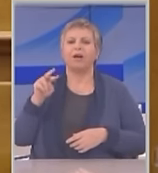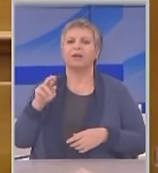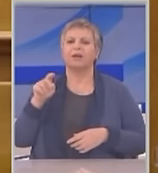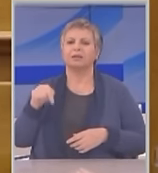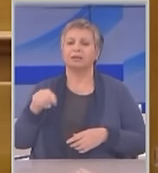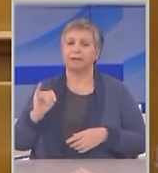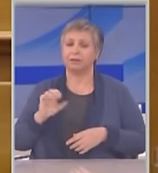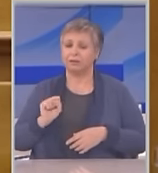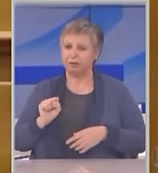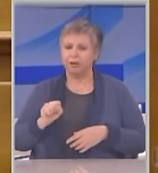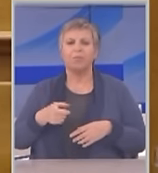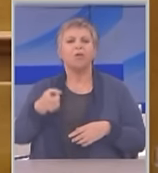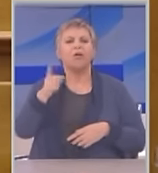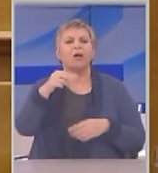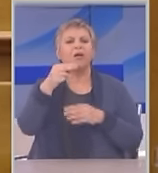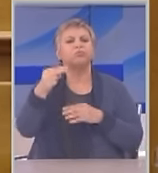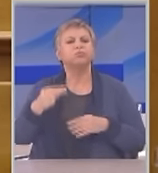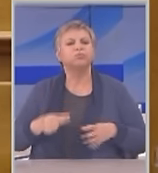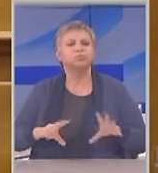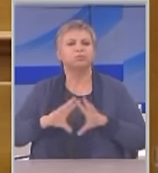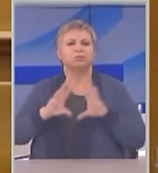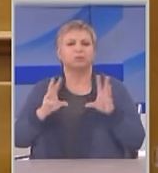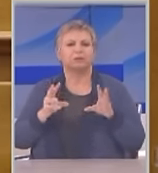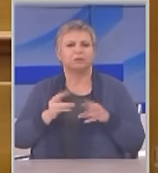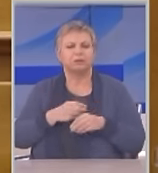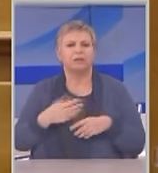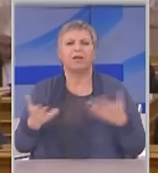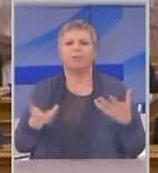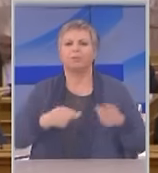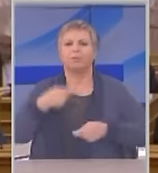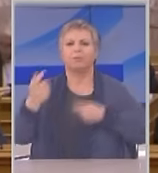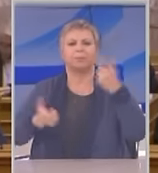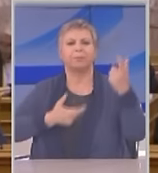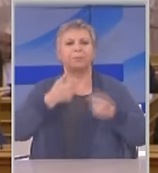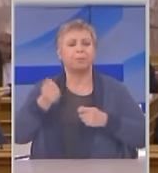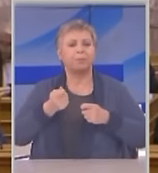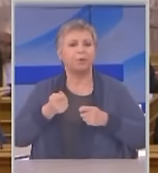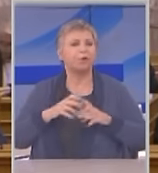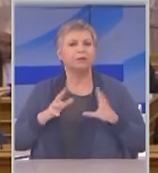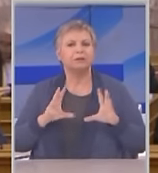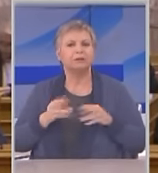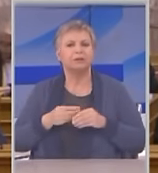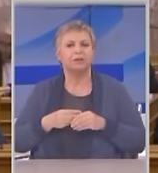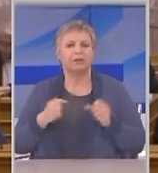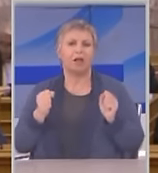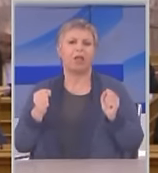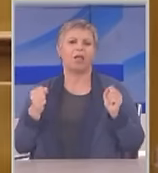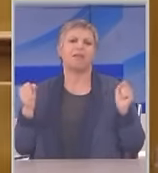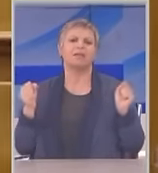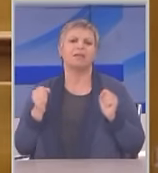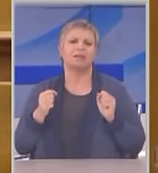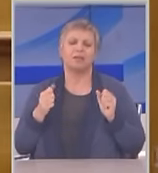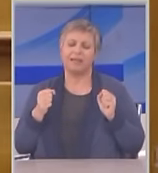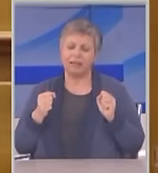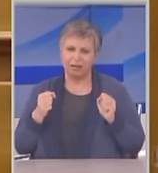τις υποθέσεις που αφορούν το πάρτι στο χώρο της υγείας, μία εξ αυτών διαβιβάστηκε